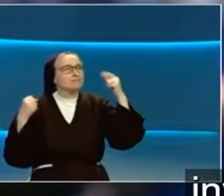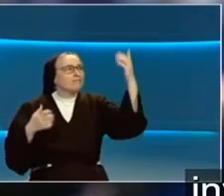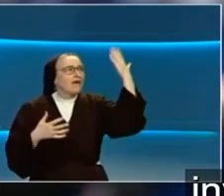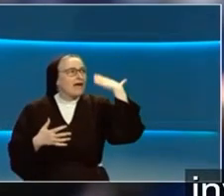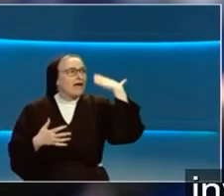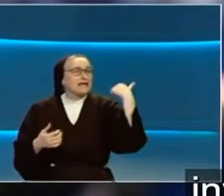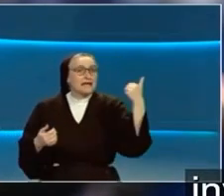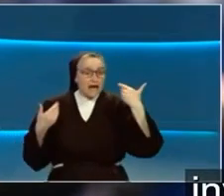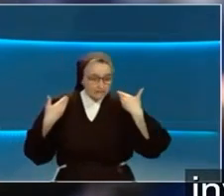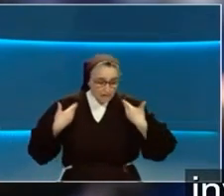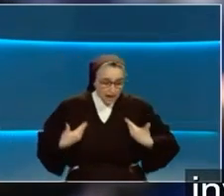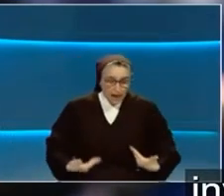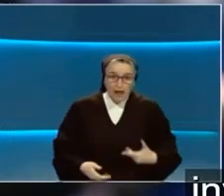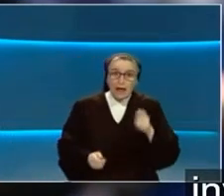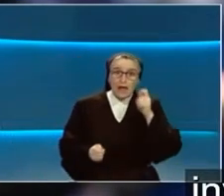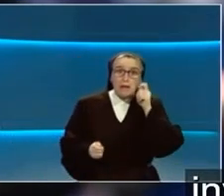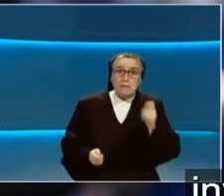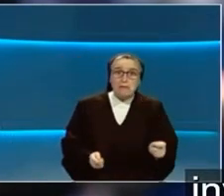omnipotentis,